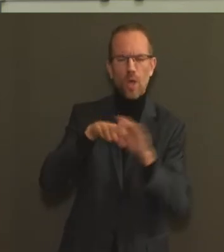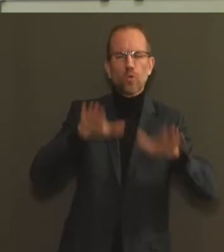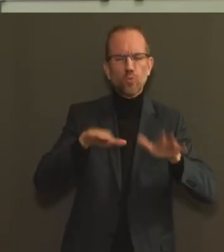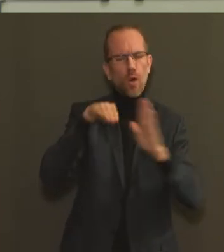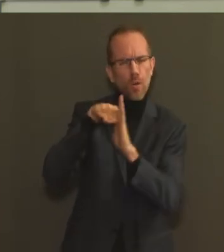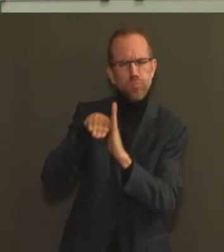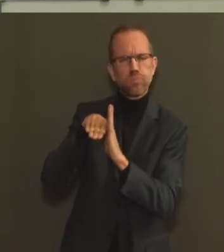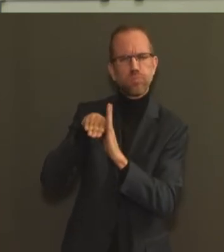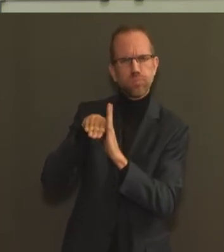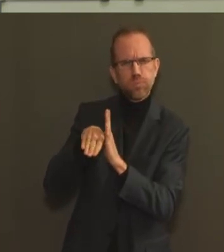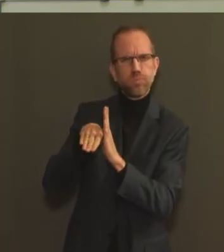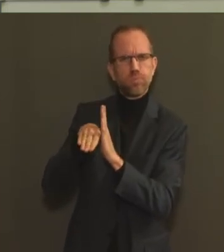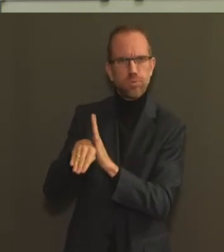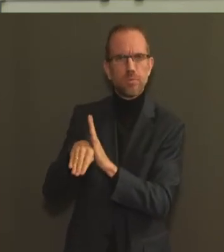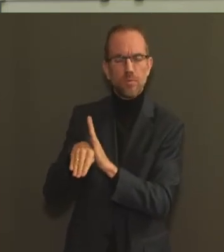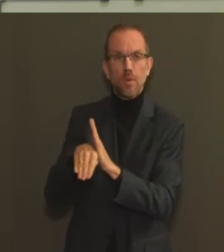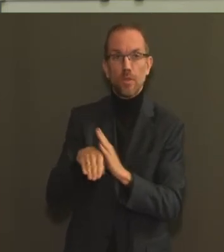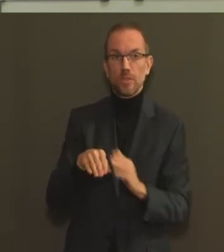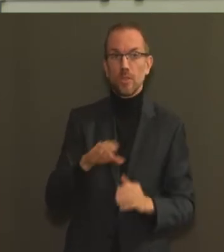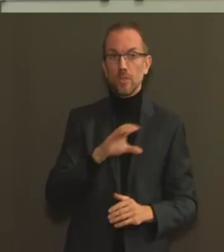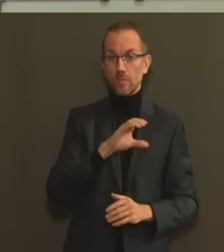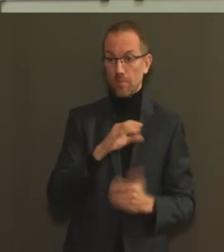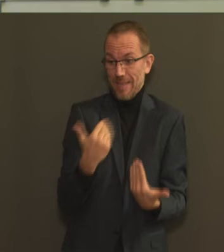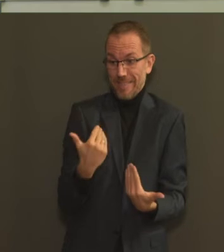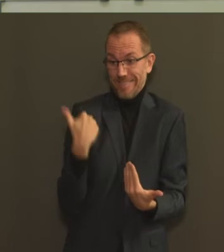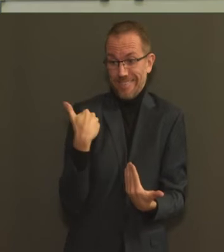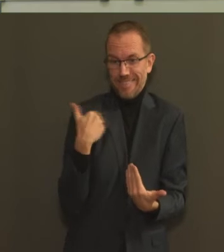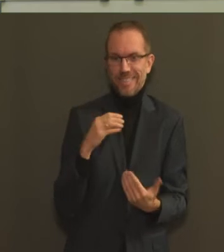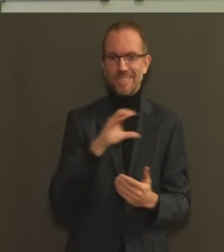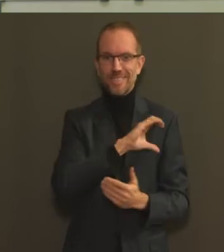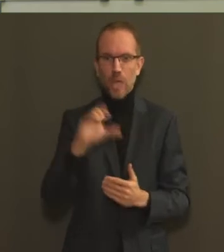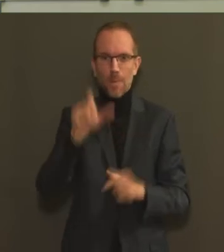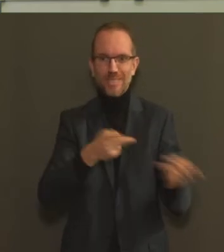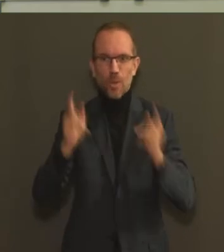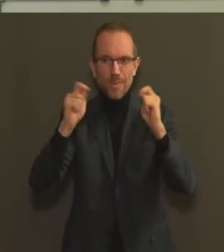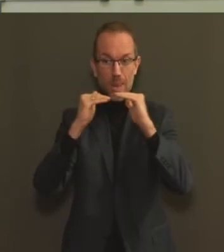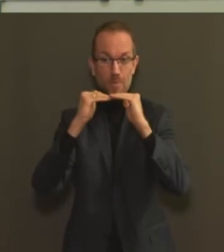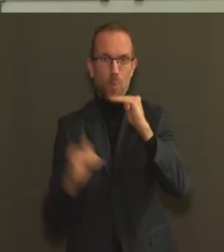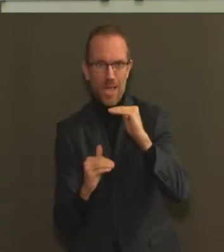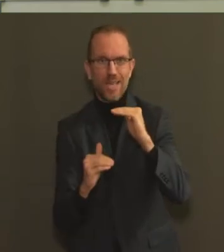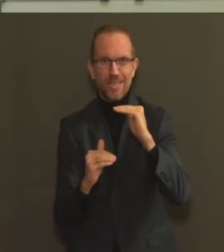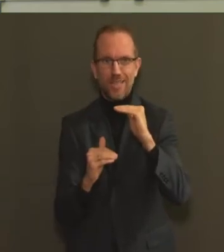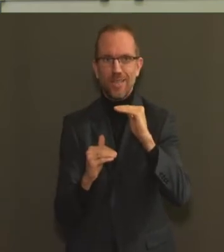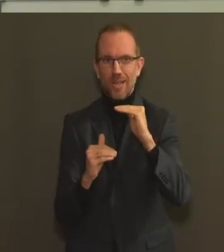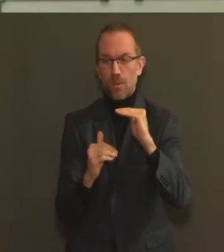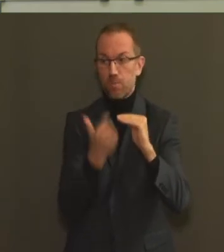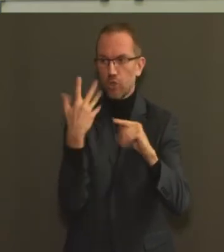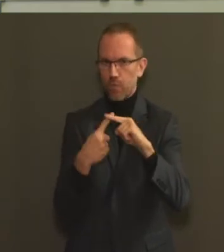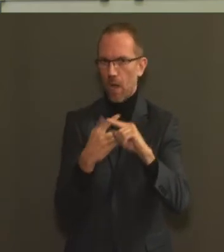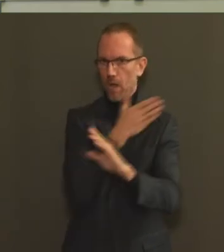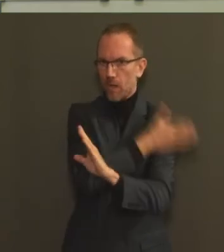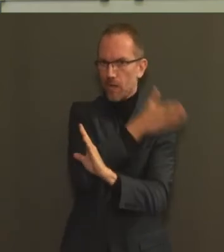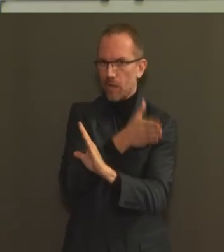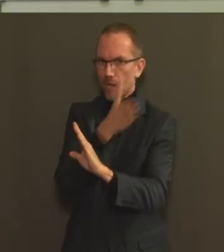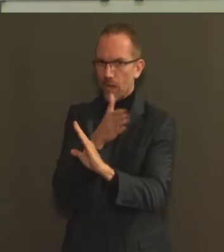de 100 admissions par jour déjà à plusieurs reprises. En moyenne, la semaine dernière, nous avons